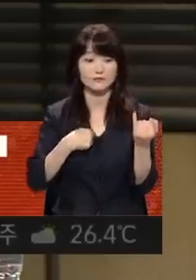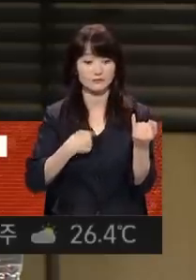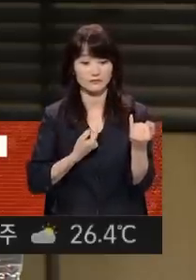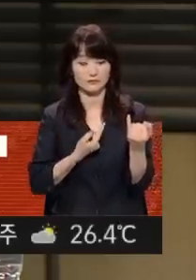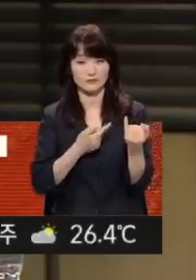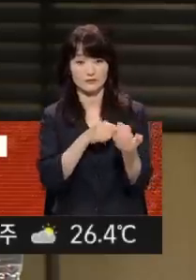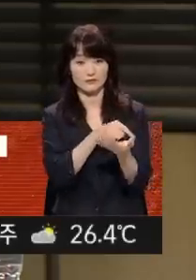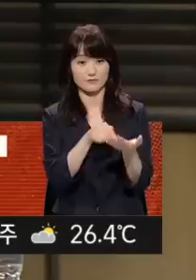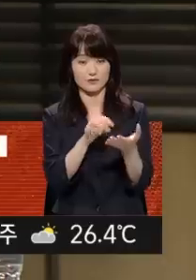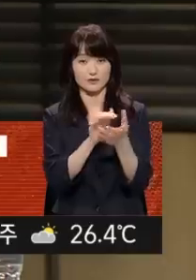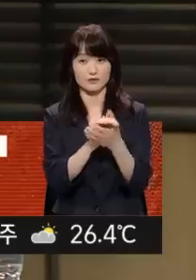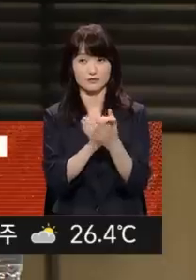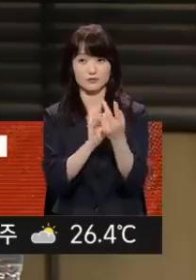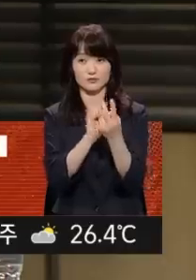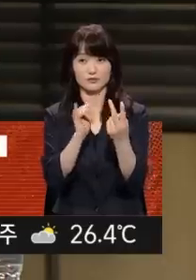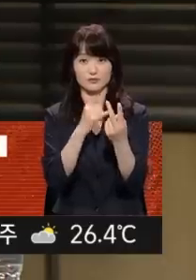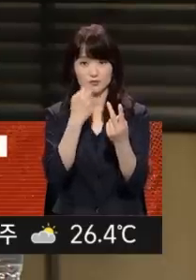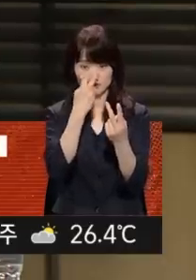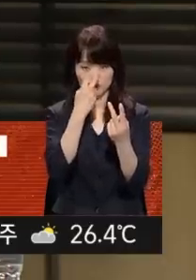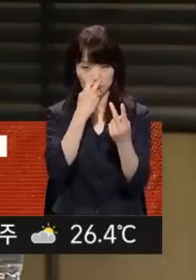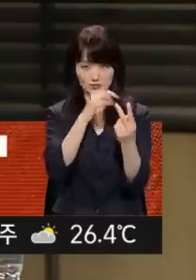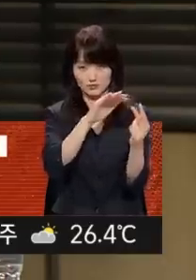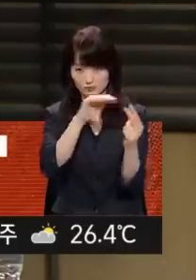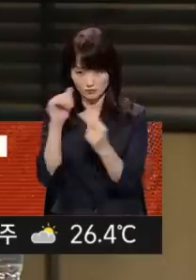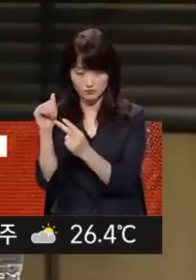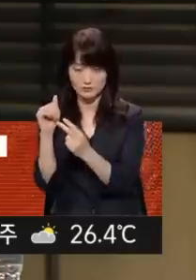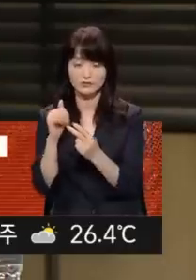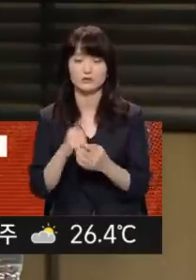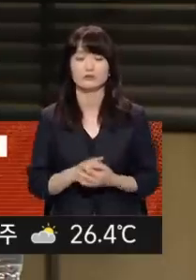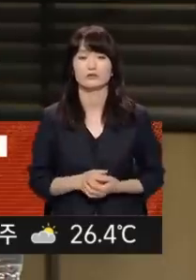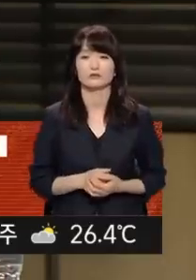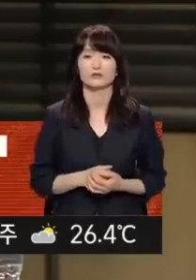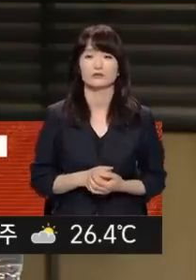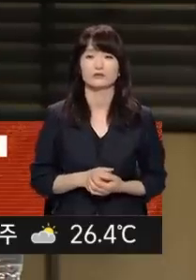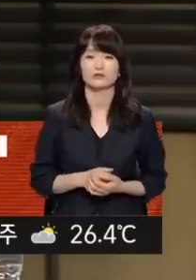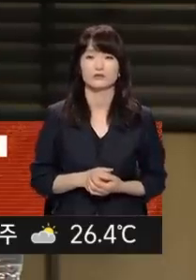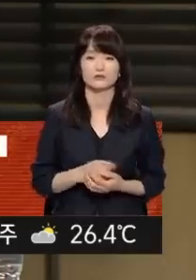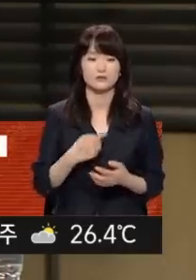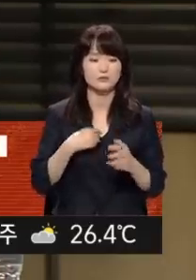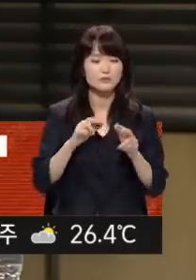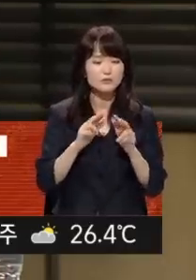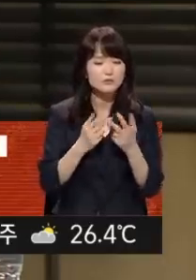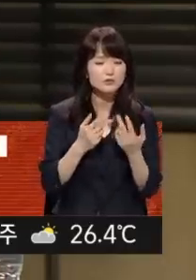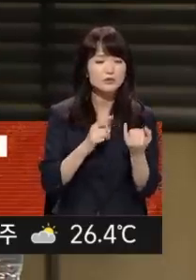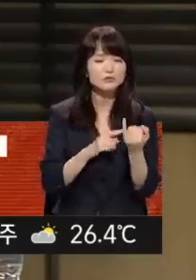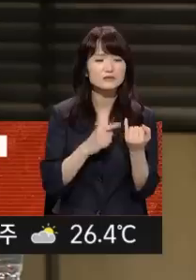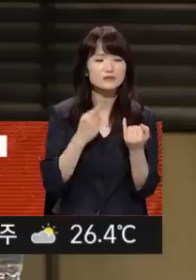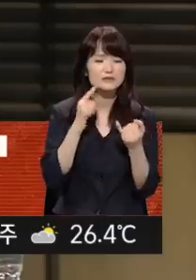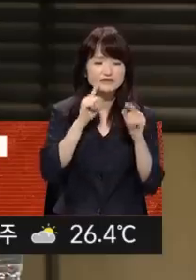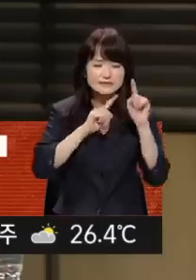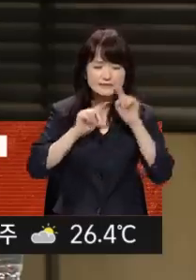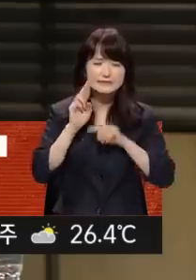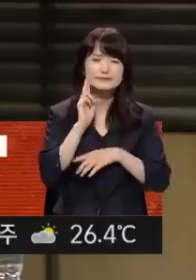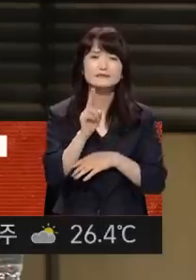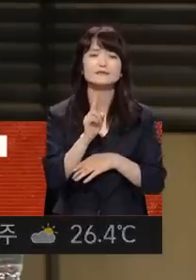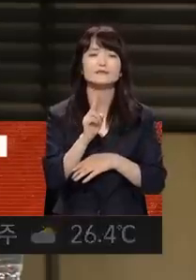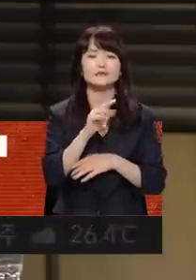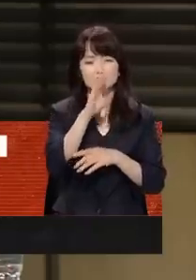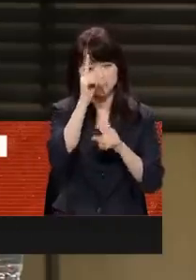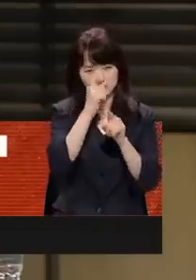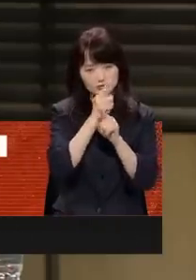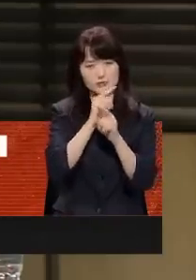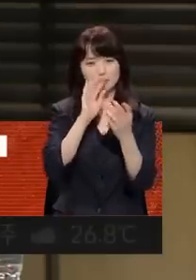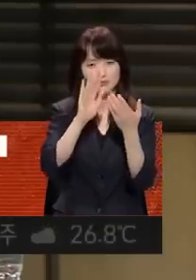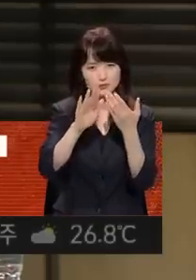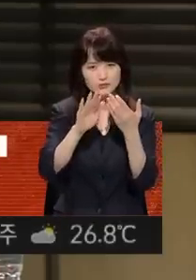입었다는 친구 둘은 지금 조사를 받으러 갔고 아까 보셨 보시는 것처럼 지금 본인의 상처를 좀 많이 입어서 좀 어느 정도 치료를 받고